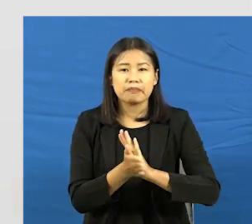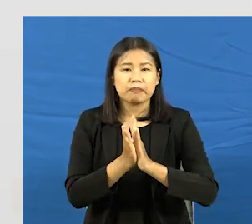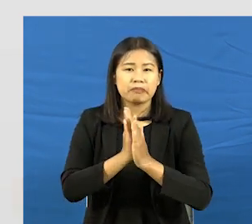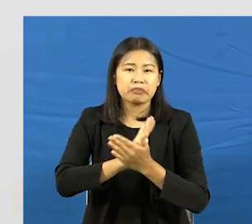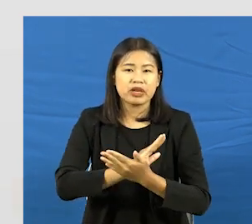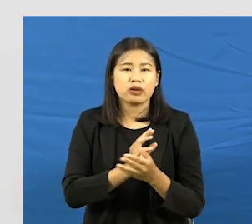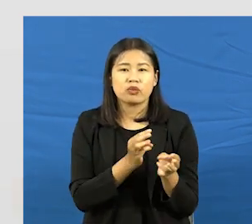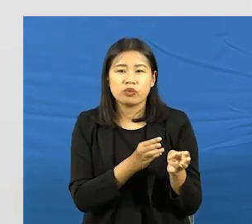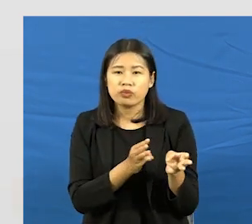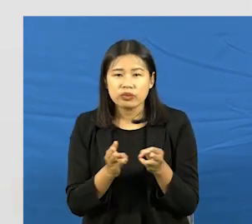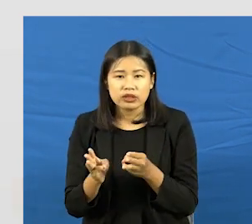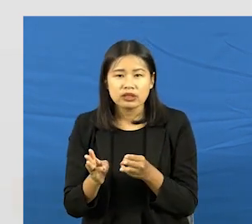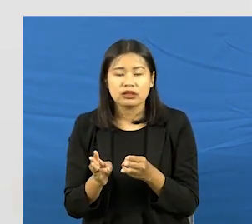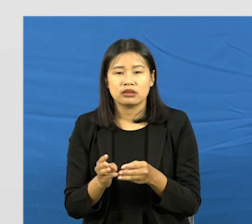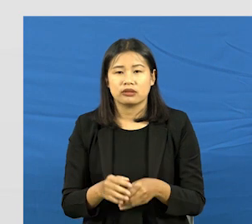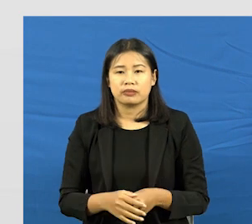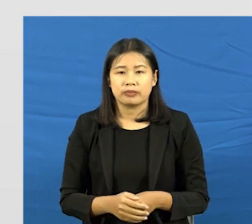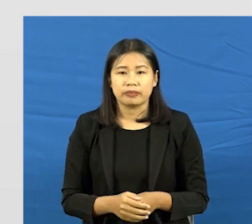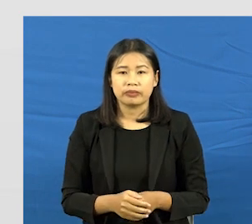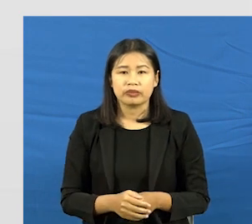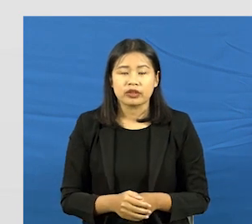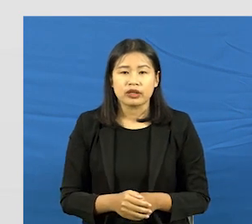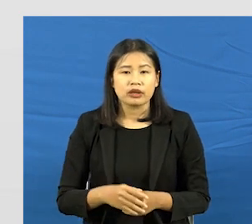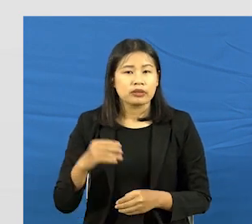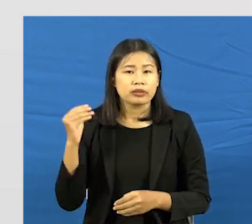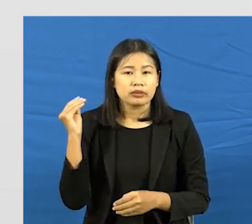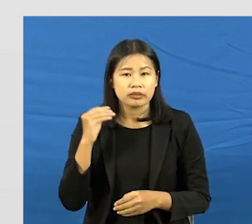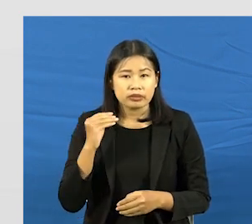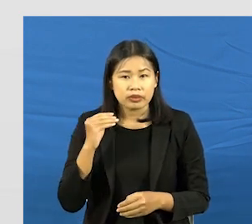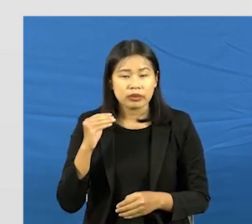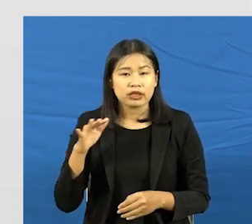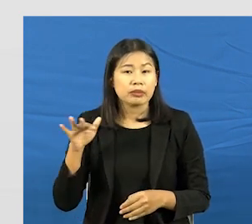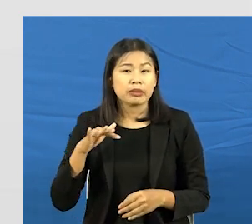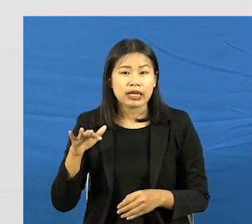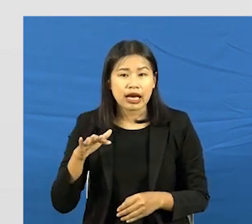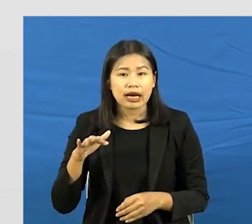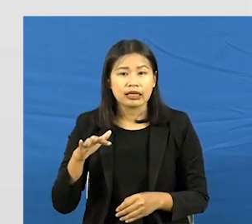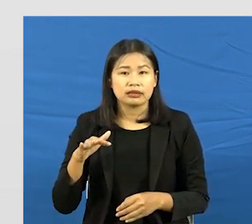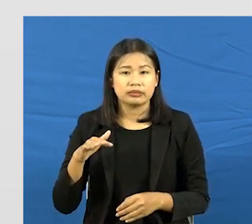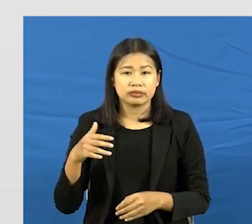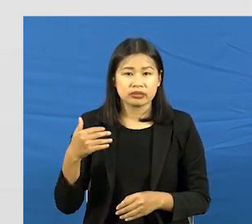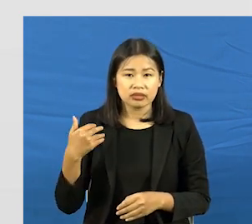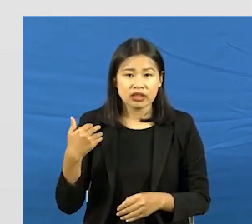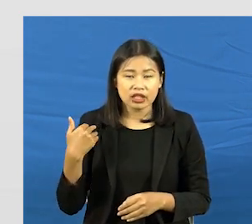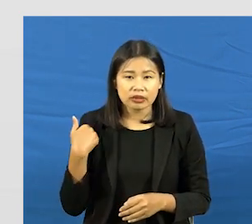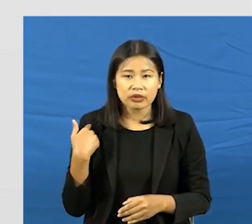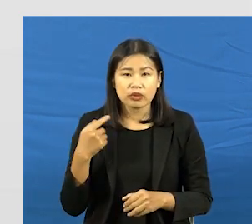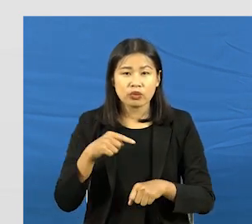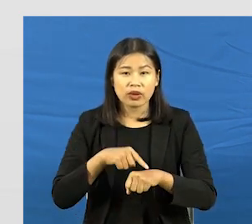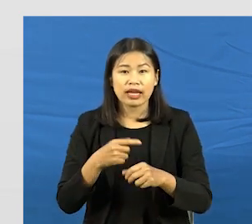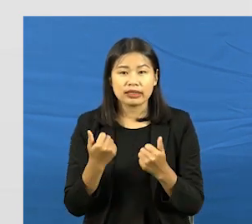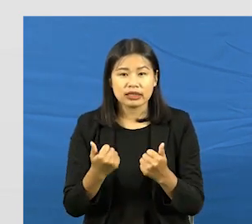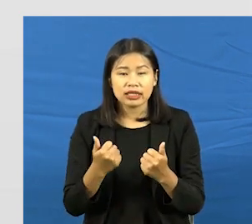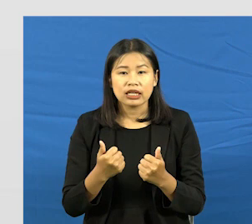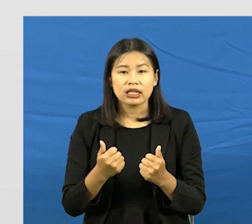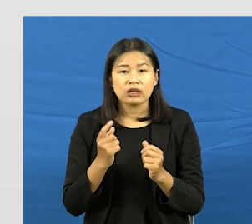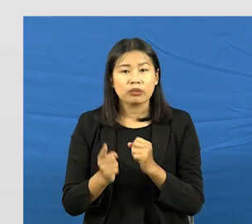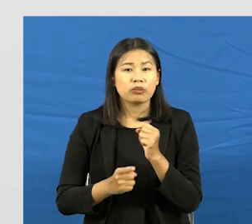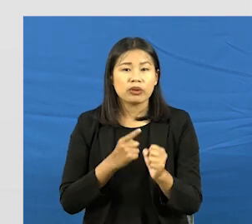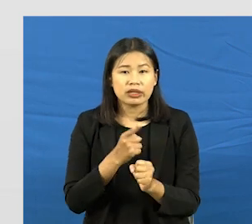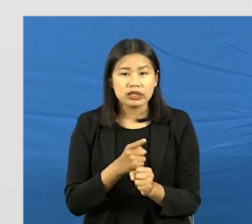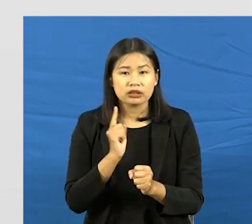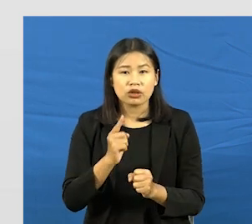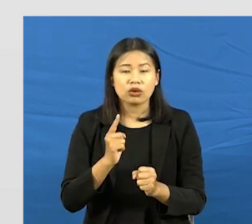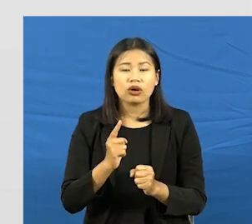ปกติแล้วเนี่ยในช่วงระยะเวลานี้เนี่ยจะเป็นช่วงที่นักศึกษาทำกิจกรรมไม่ว่าจะเป็นเรื่องของกิจกรรมรวม